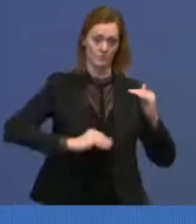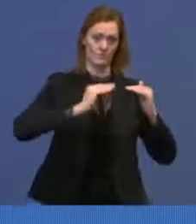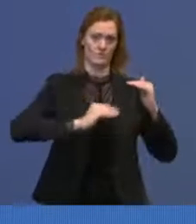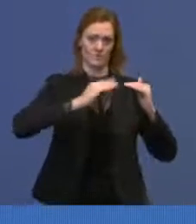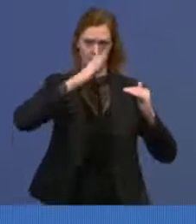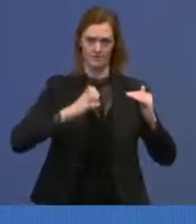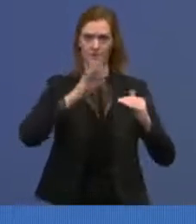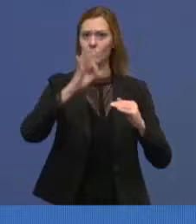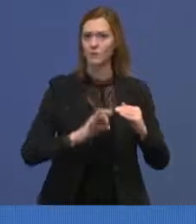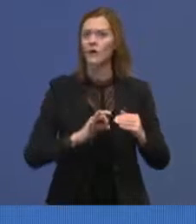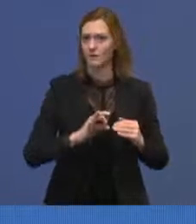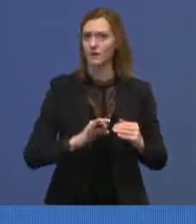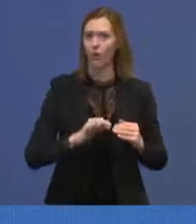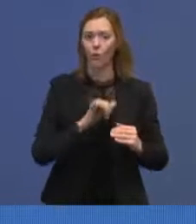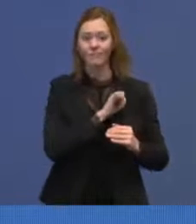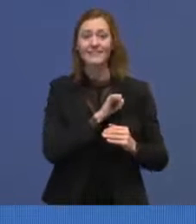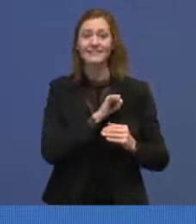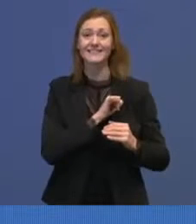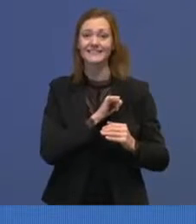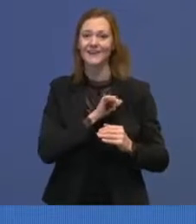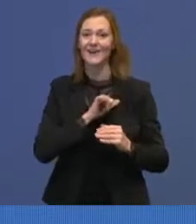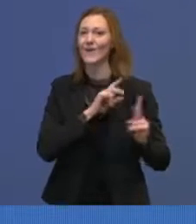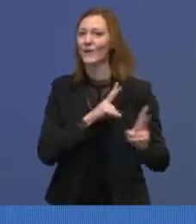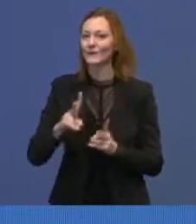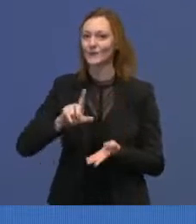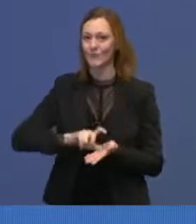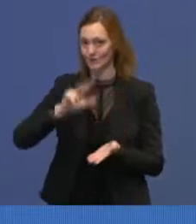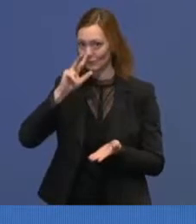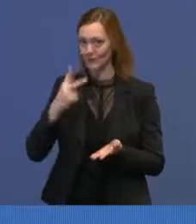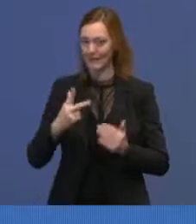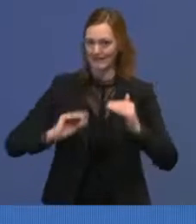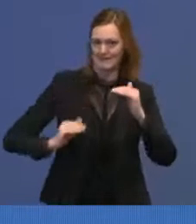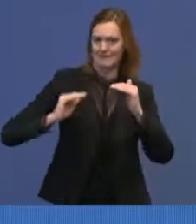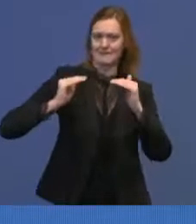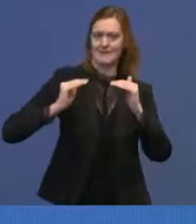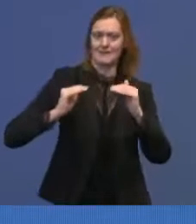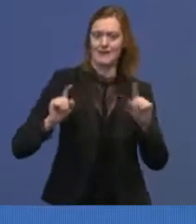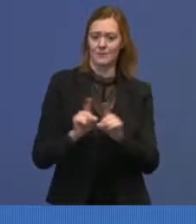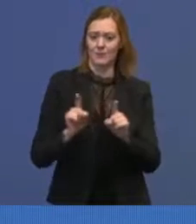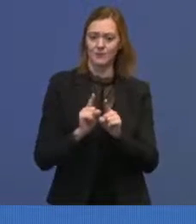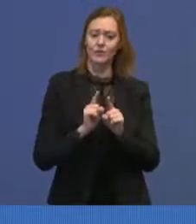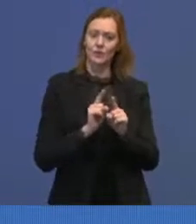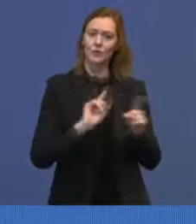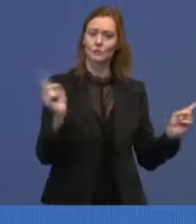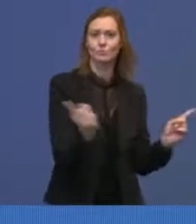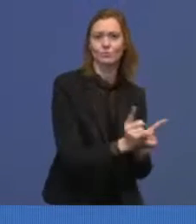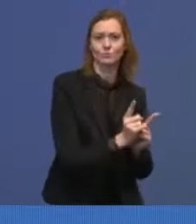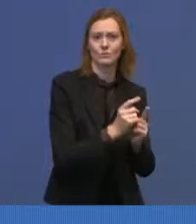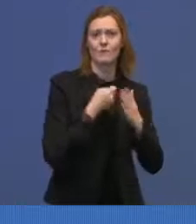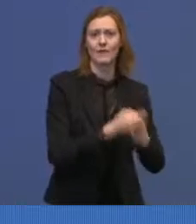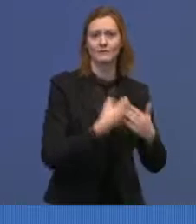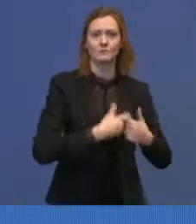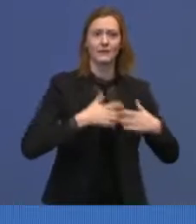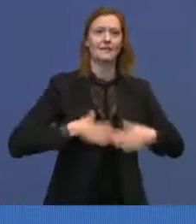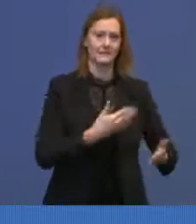90%, oo haddii ay imikana qaataan irbadda saddexaad, waxay macno weyn u leedahay culayska ku imanaya goobaha caafimaadka. kadib